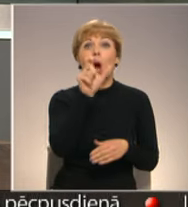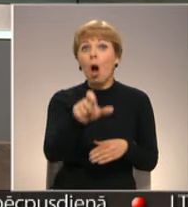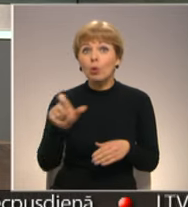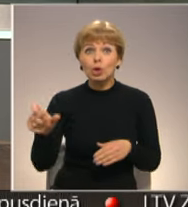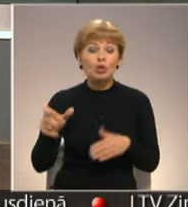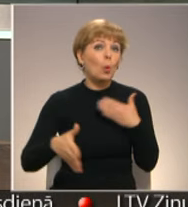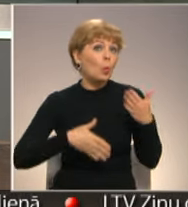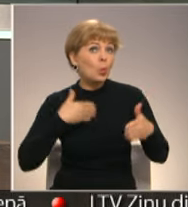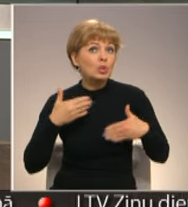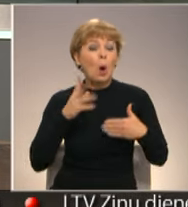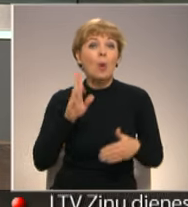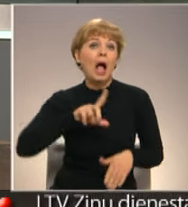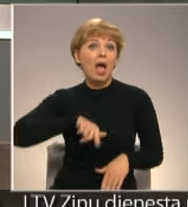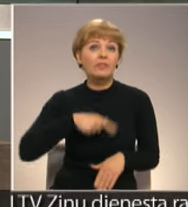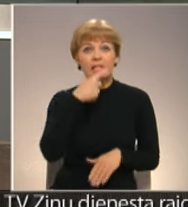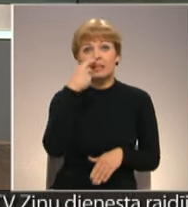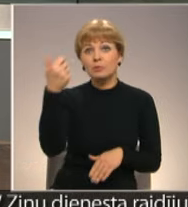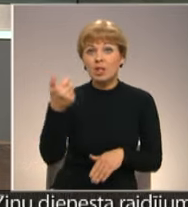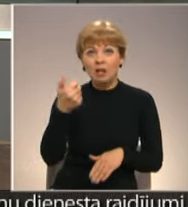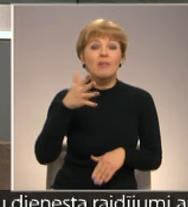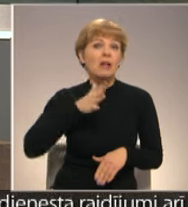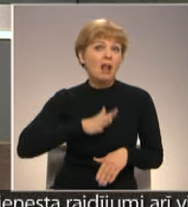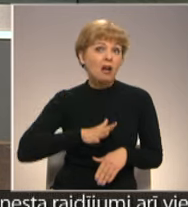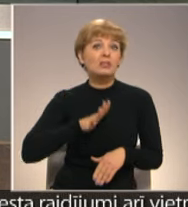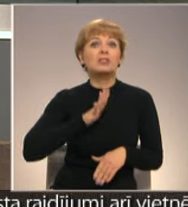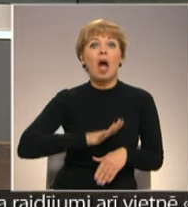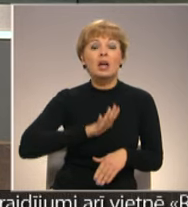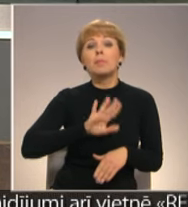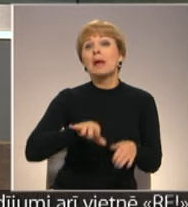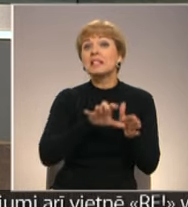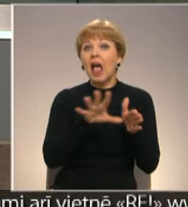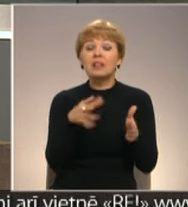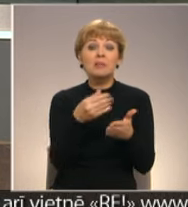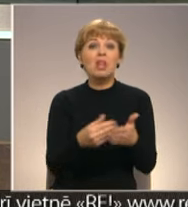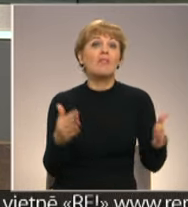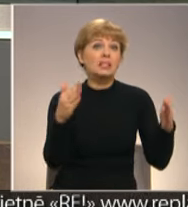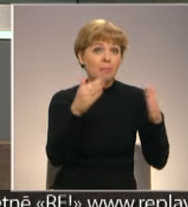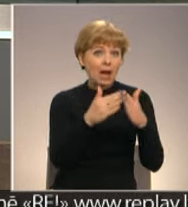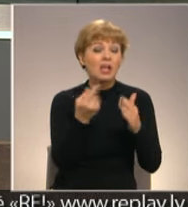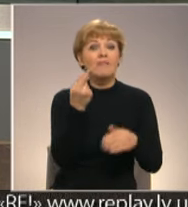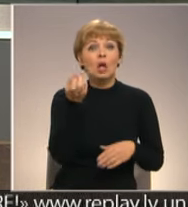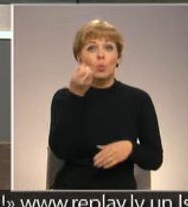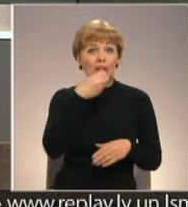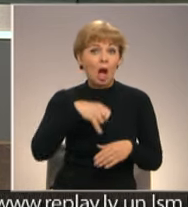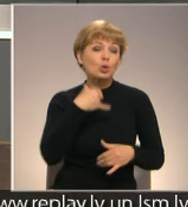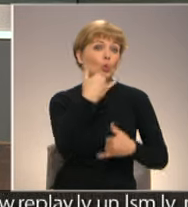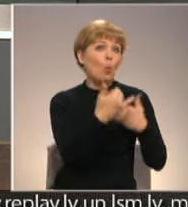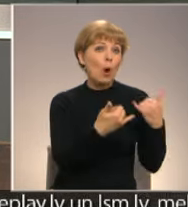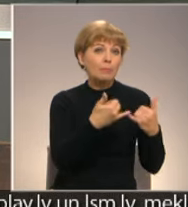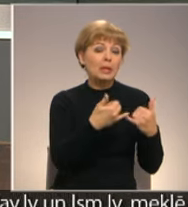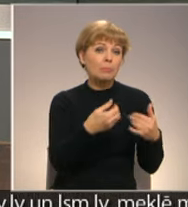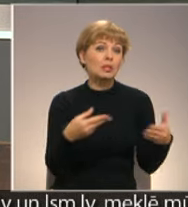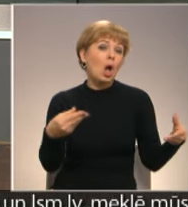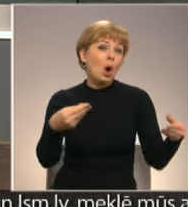Zalūksnieši nobažījušies, ka Latvijas simtgadi var nākties sagaidīt bez elektrības savās mājās. Vienam no dārzkopības kooperatīviem,